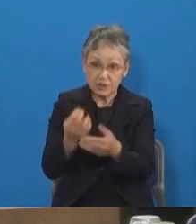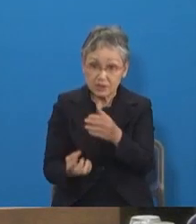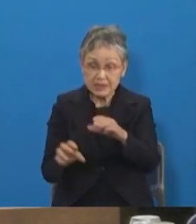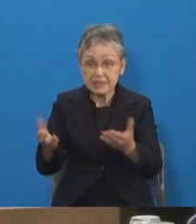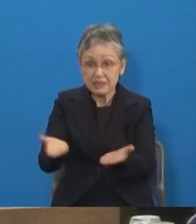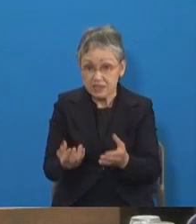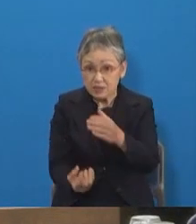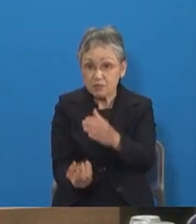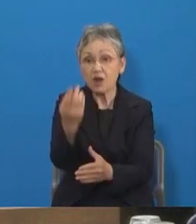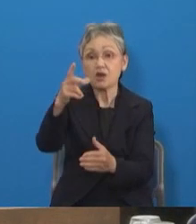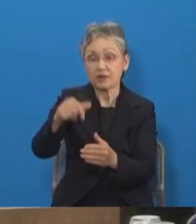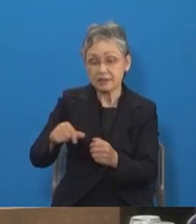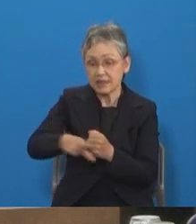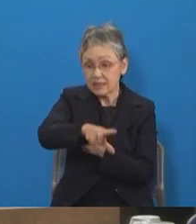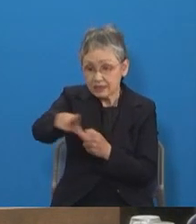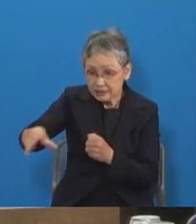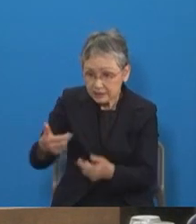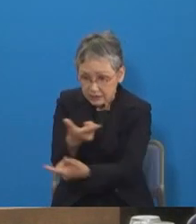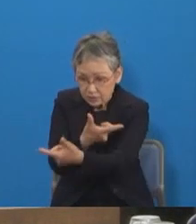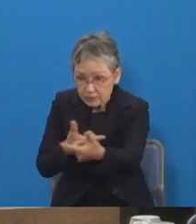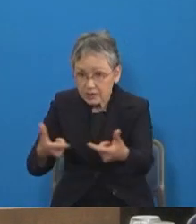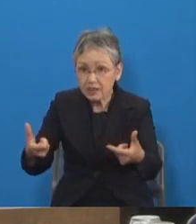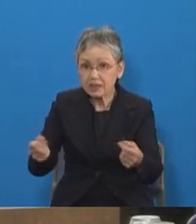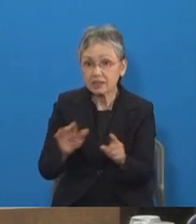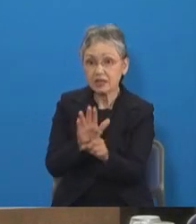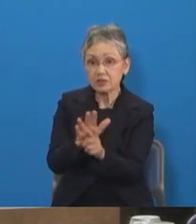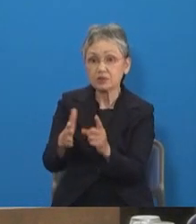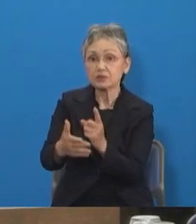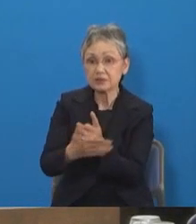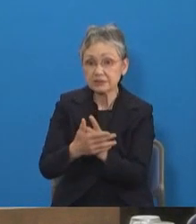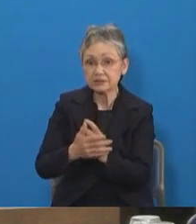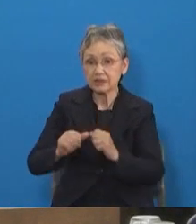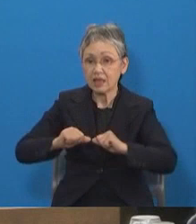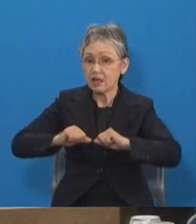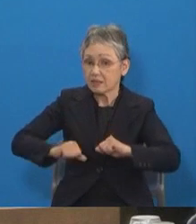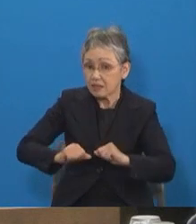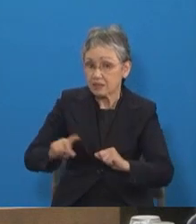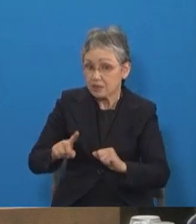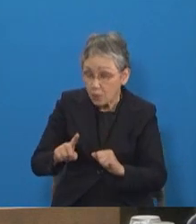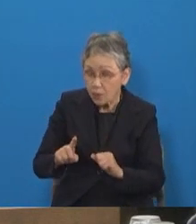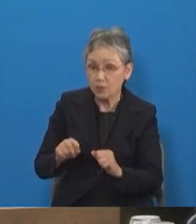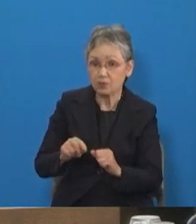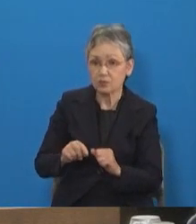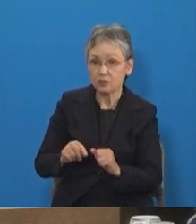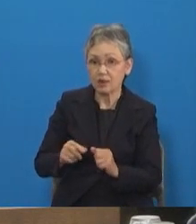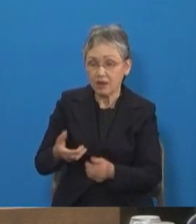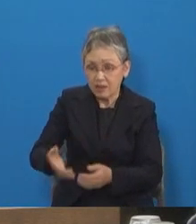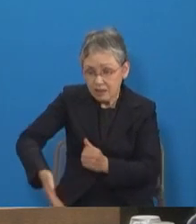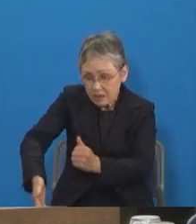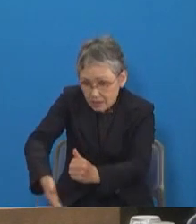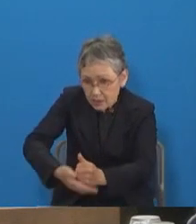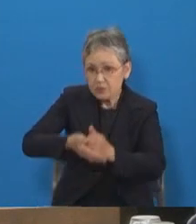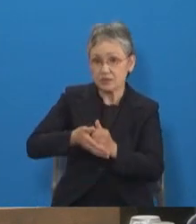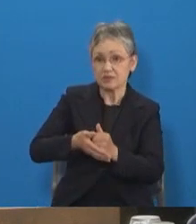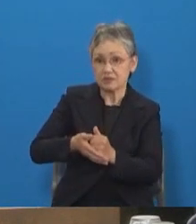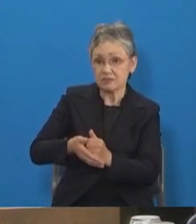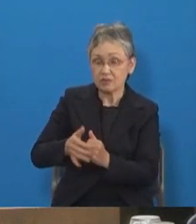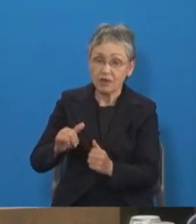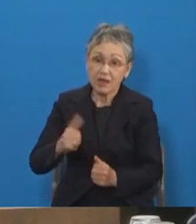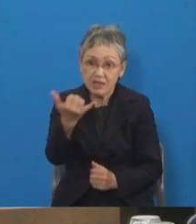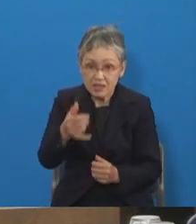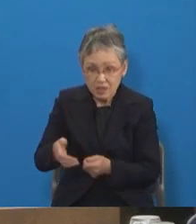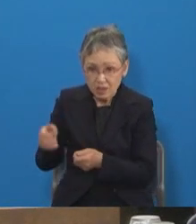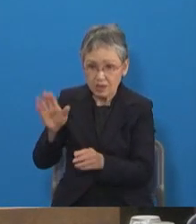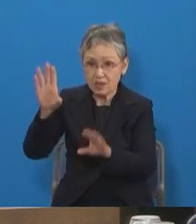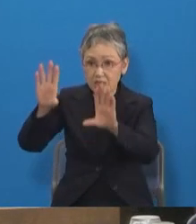域の皆様が互いに協力し合って安否確認、救出、救護活動や消火活動などの